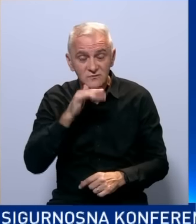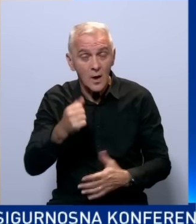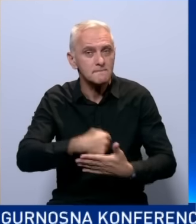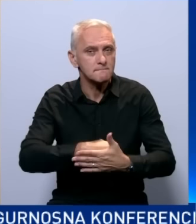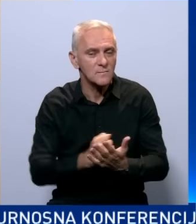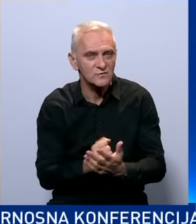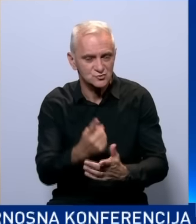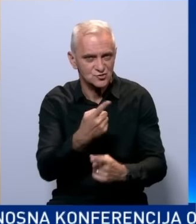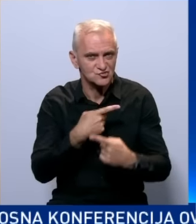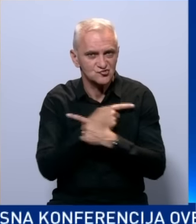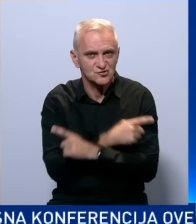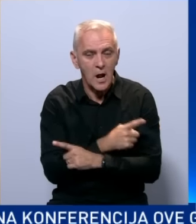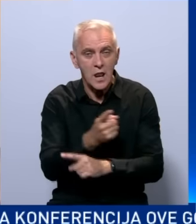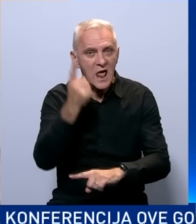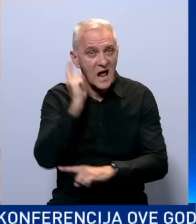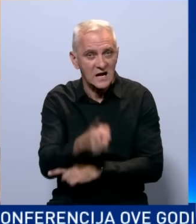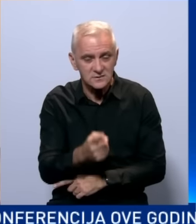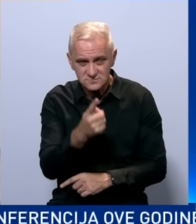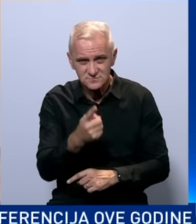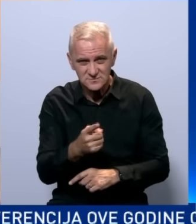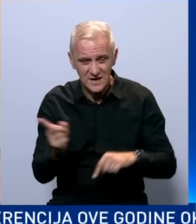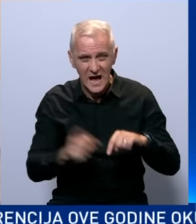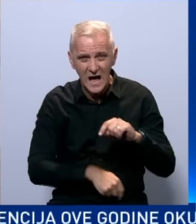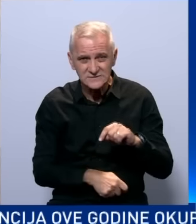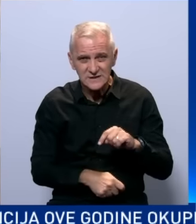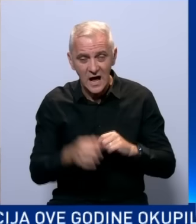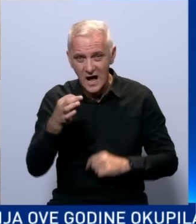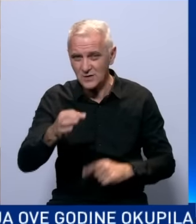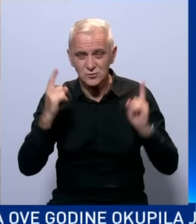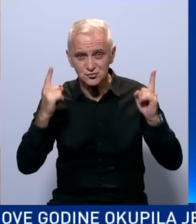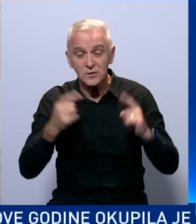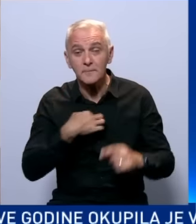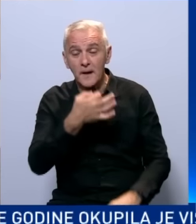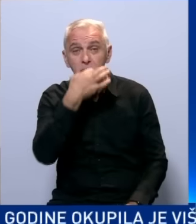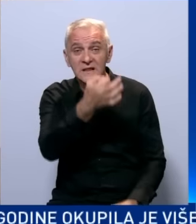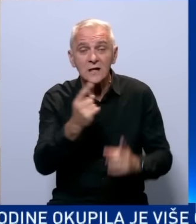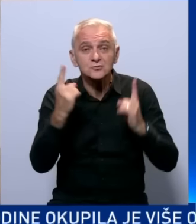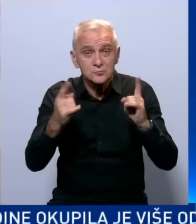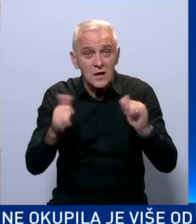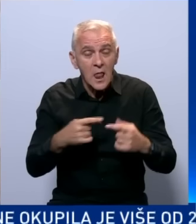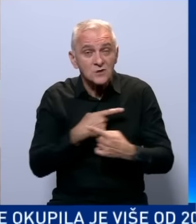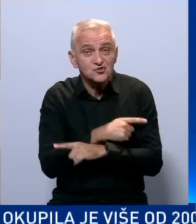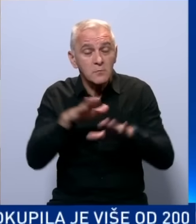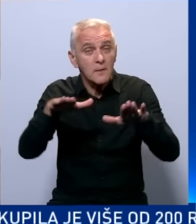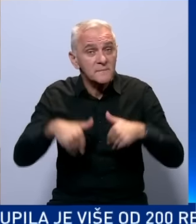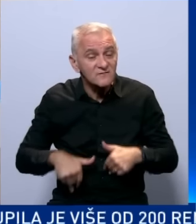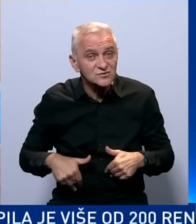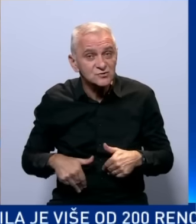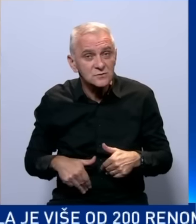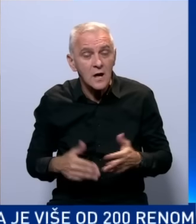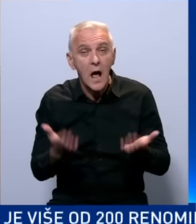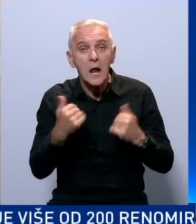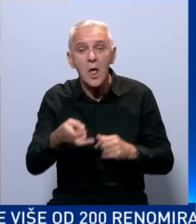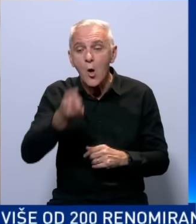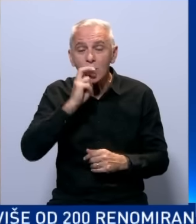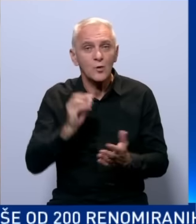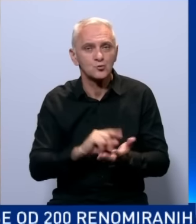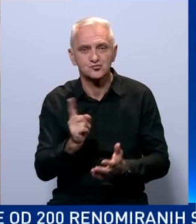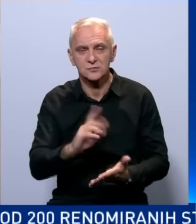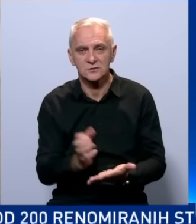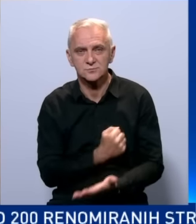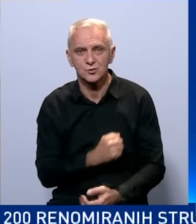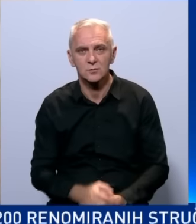da su se žalili na izrečenu kaznu kantonalnom sudu. Pitali smo kantonalni sud da li će žalba biti prihvaćena, ali odgovor još nismo